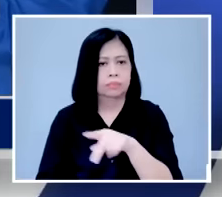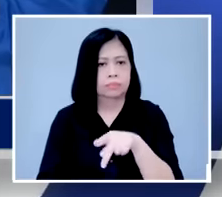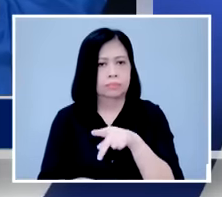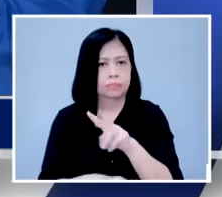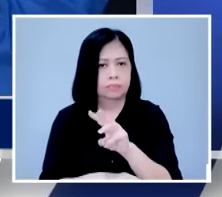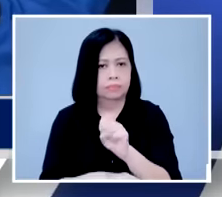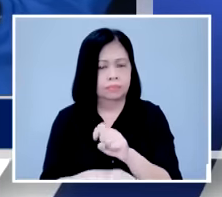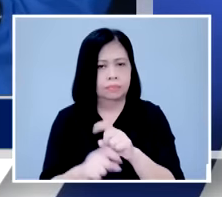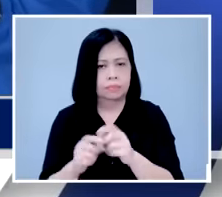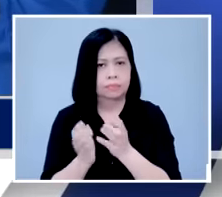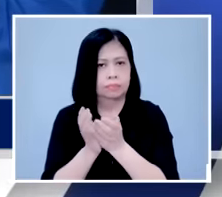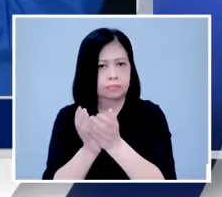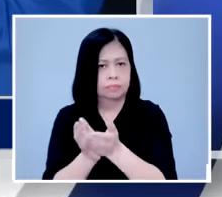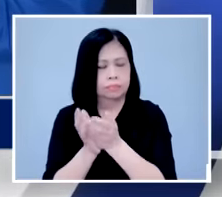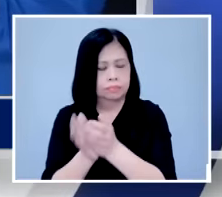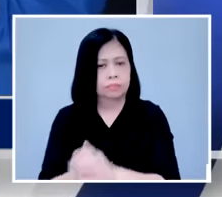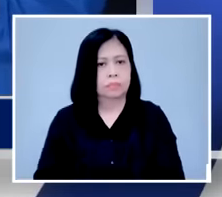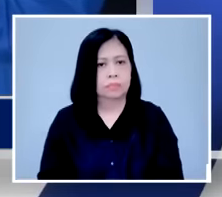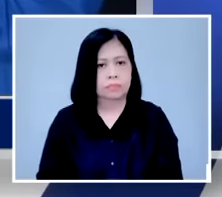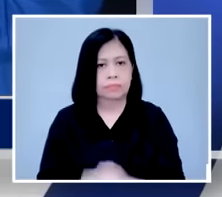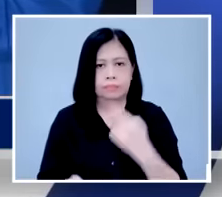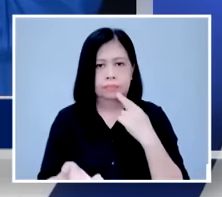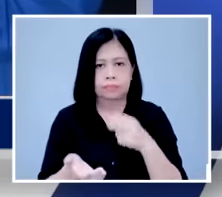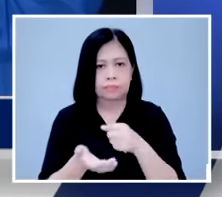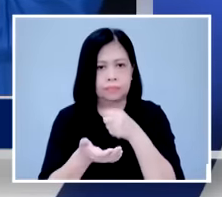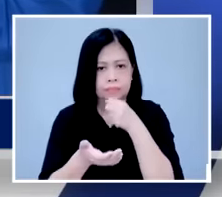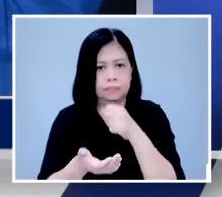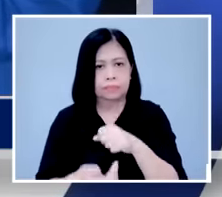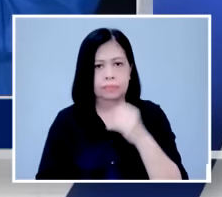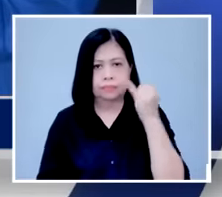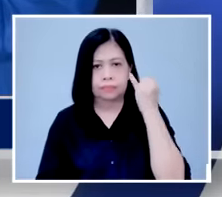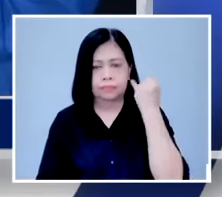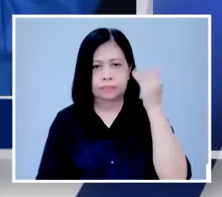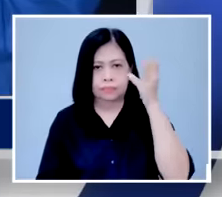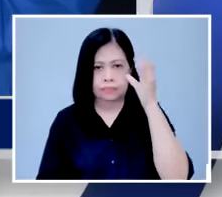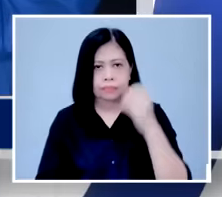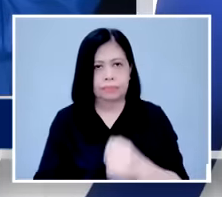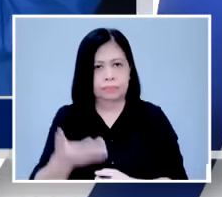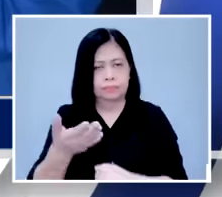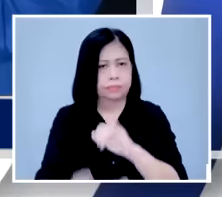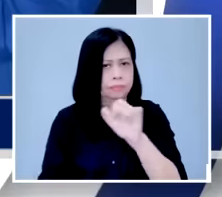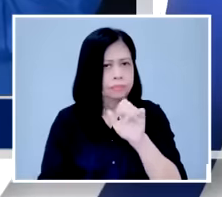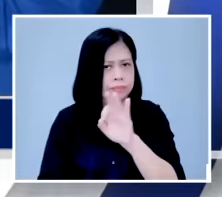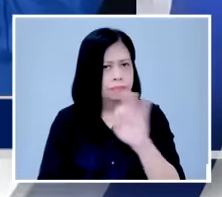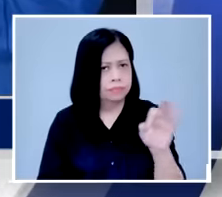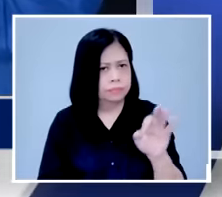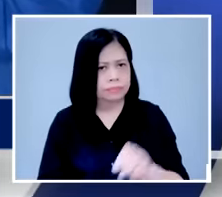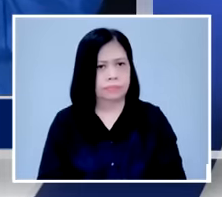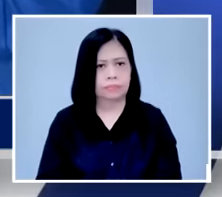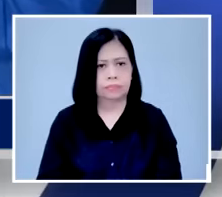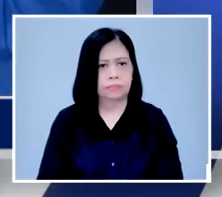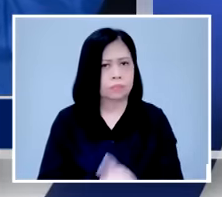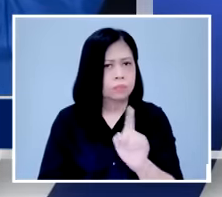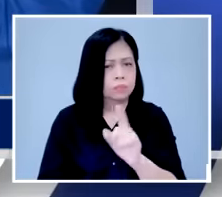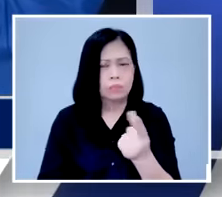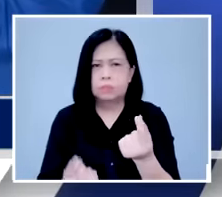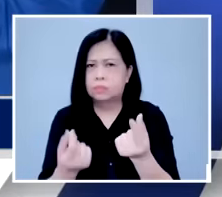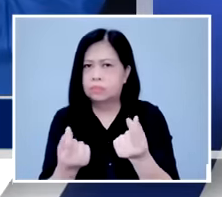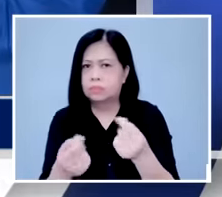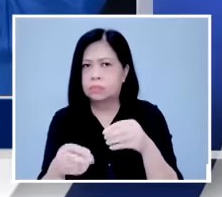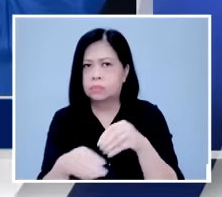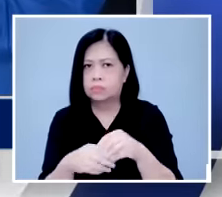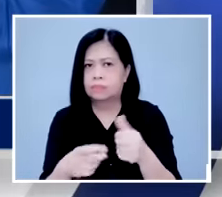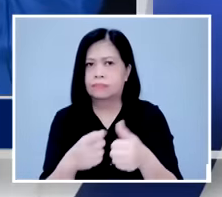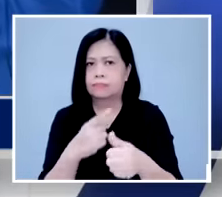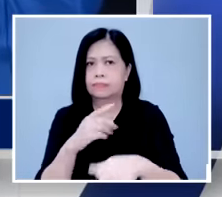BRP Ramon Alcaraz, nagpapatrol Jeff Caparas. Jeff, ano-ano ang mga aktibidad sa unang